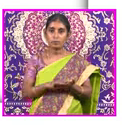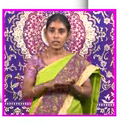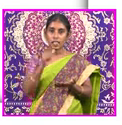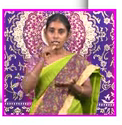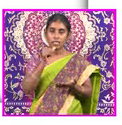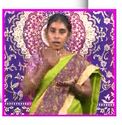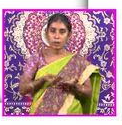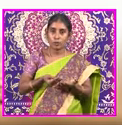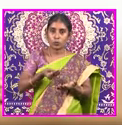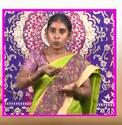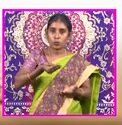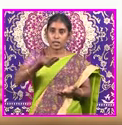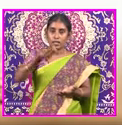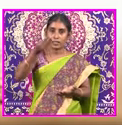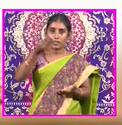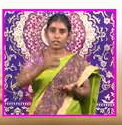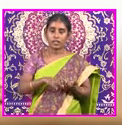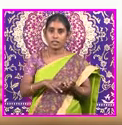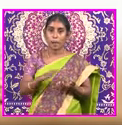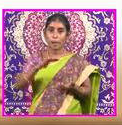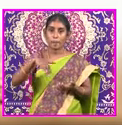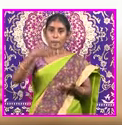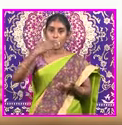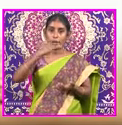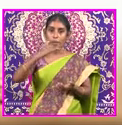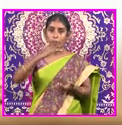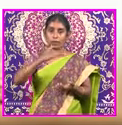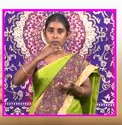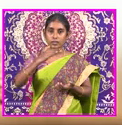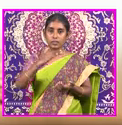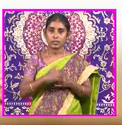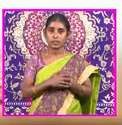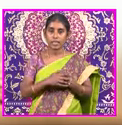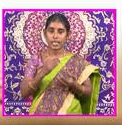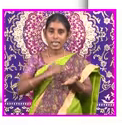இந்த கன்வெக்ஷனல் தெர்மல் கன்வெக்ஷன். அடுத்தது வெப்ப குறைவு வீதம்.